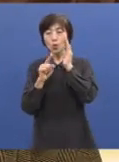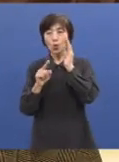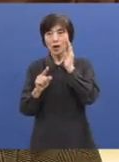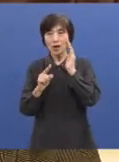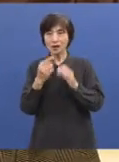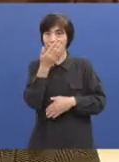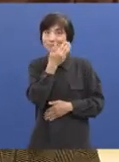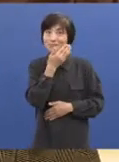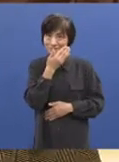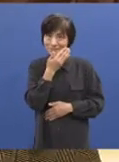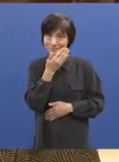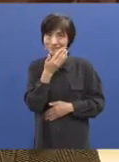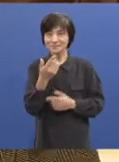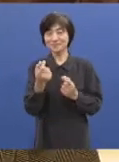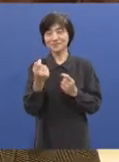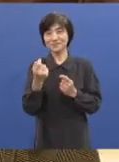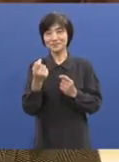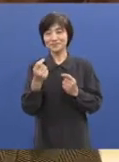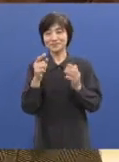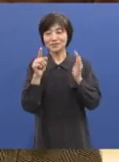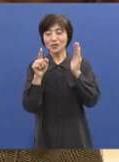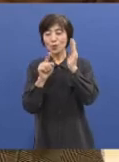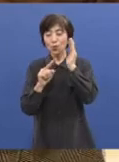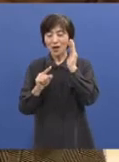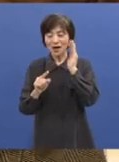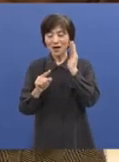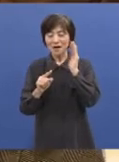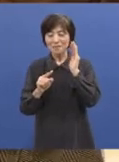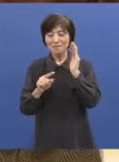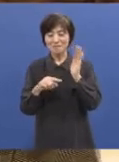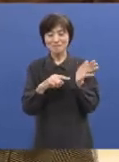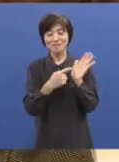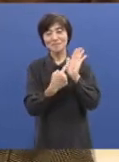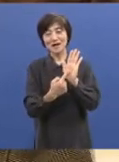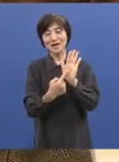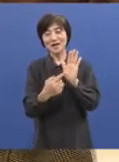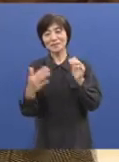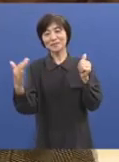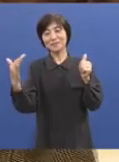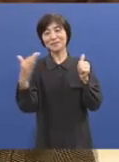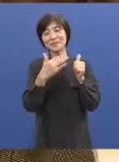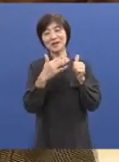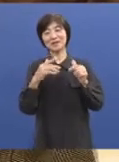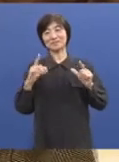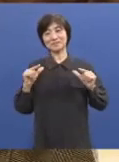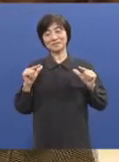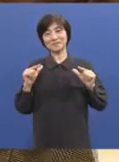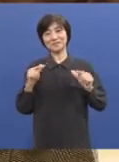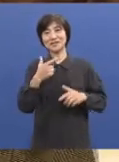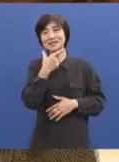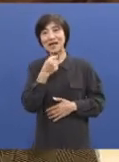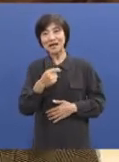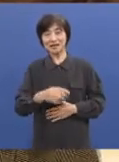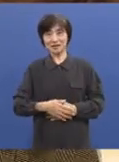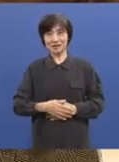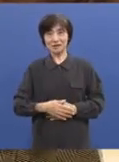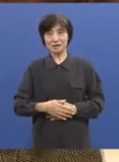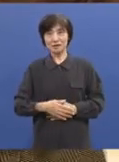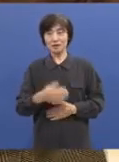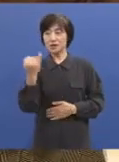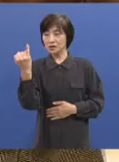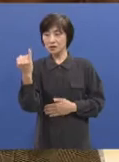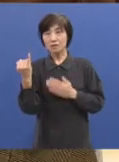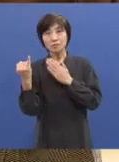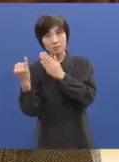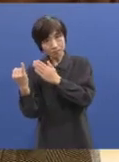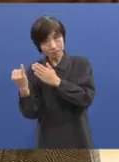歌を歌わないとなんかその評価が下がるというんですかね。 それでこう伊勢姫にお願いして、